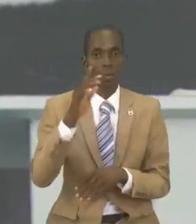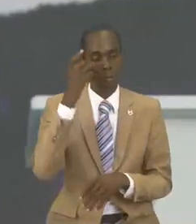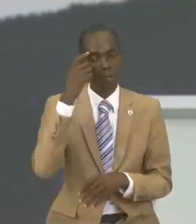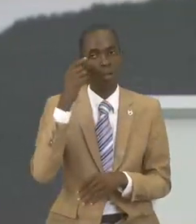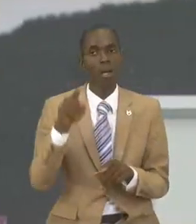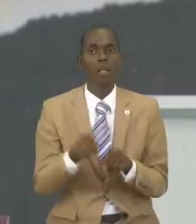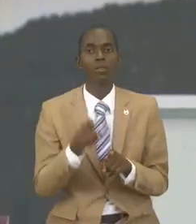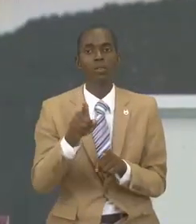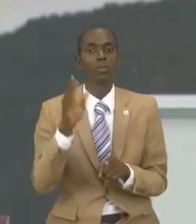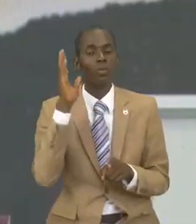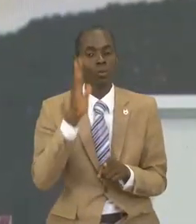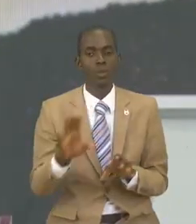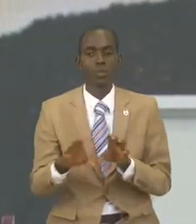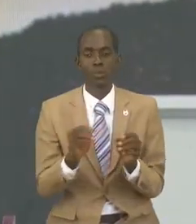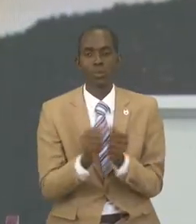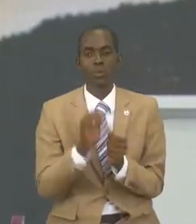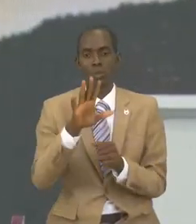Alors, comme vous fixez,